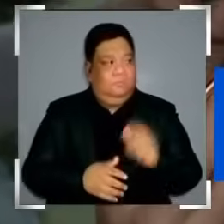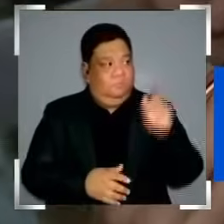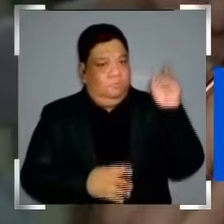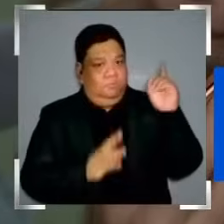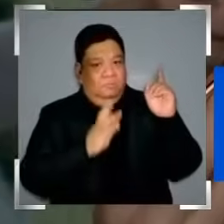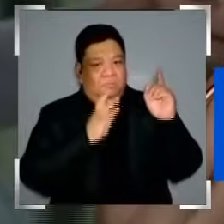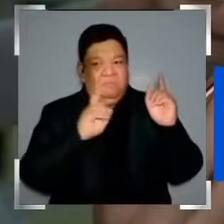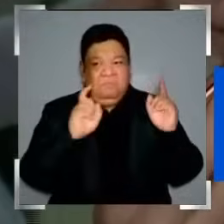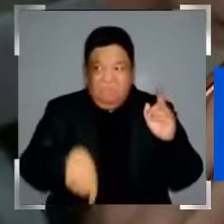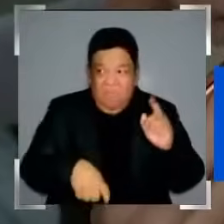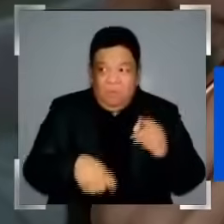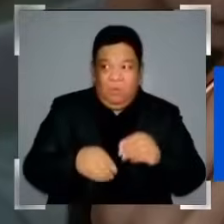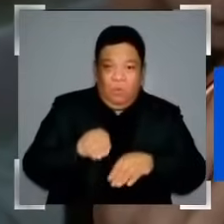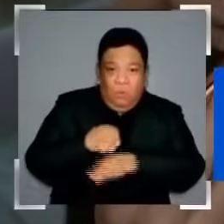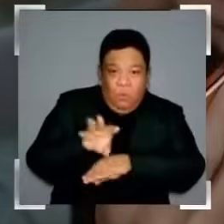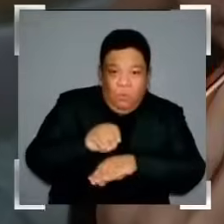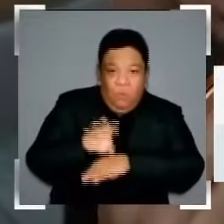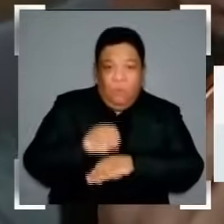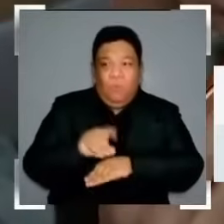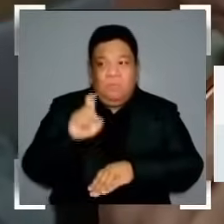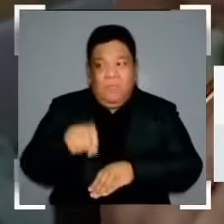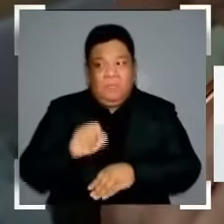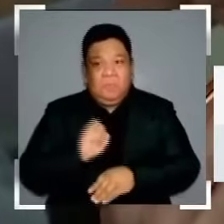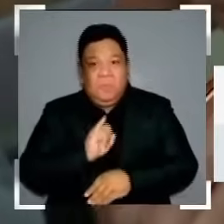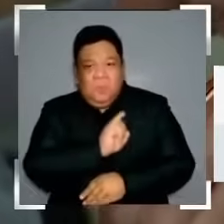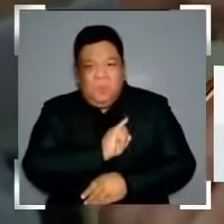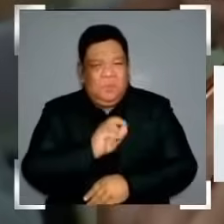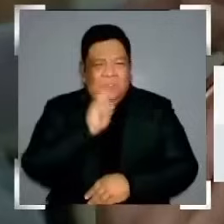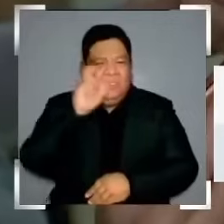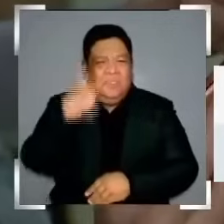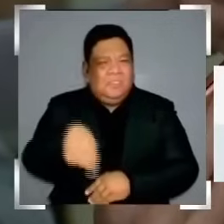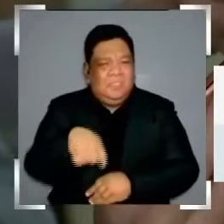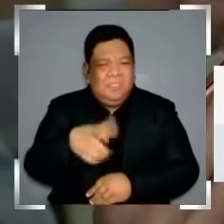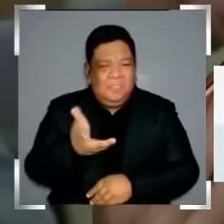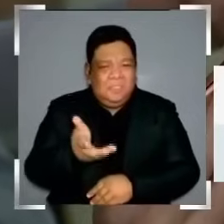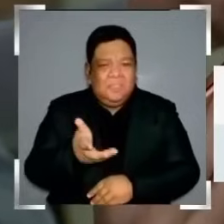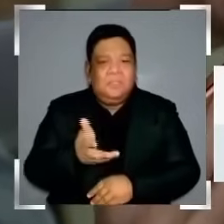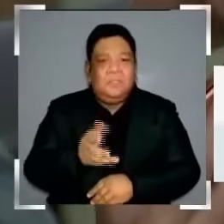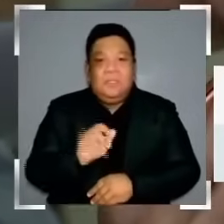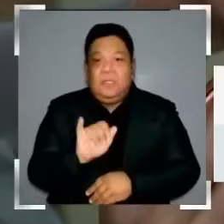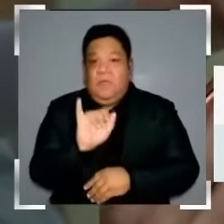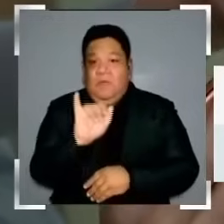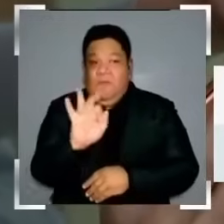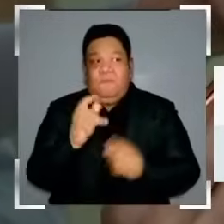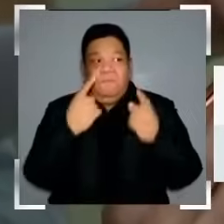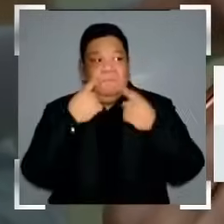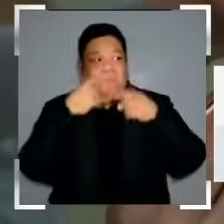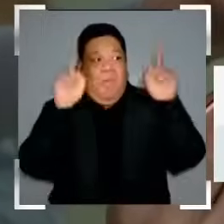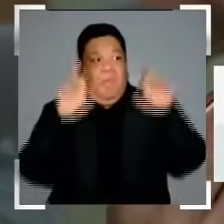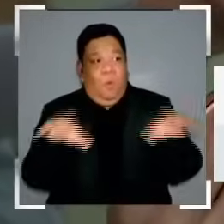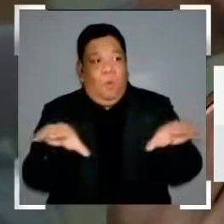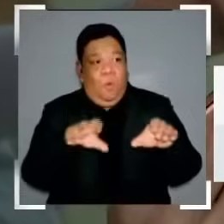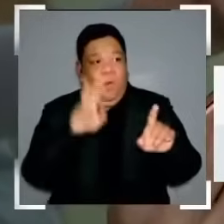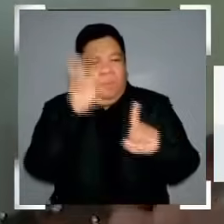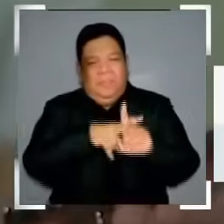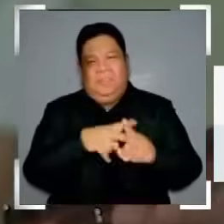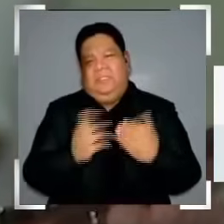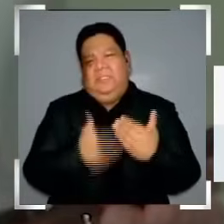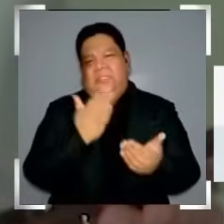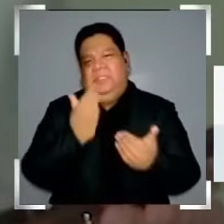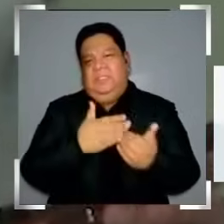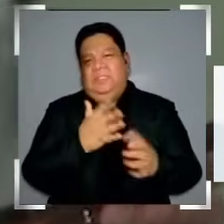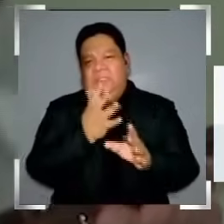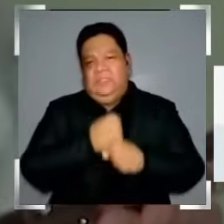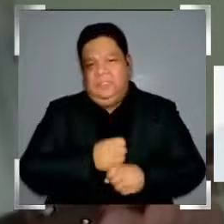o immigration service. Pagka nakamit na yung trabaho, pinakamadali na yung pagkamit ng visa.